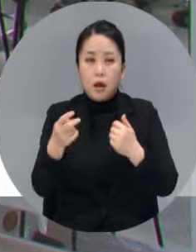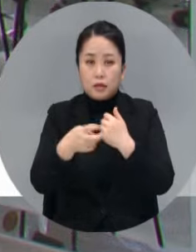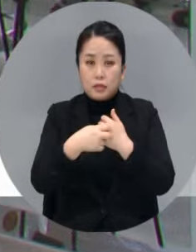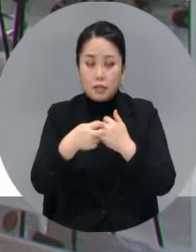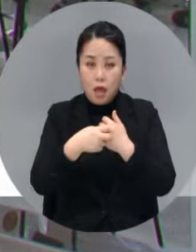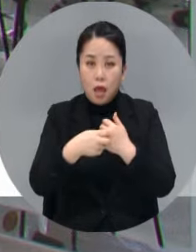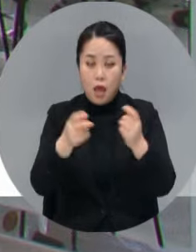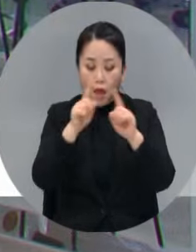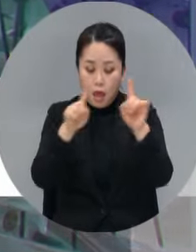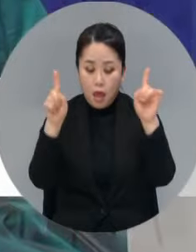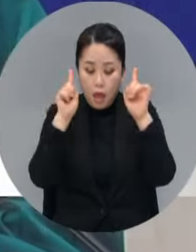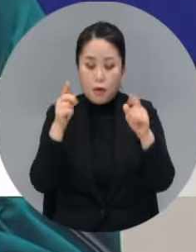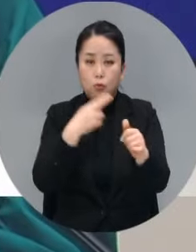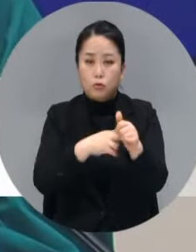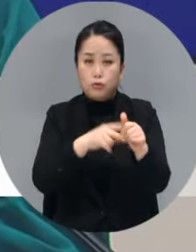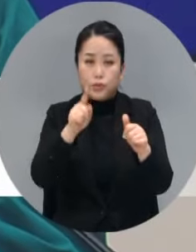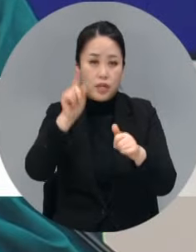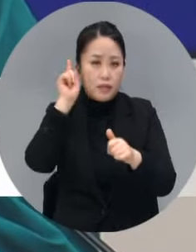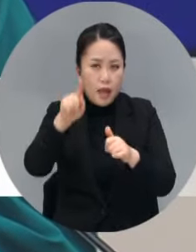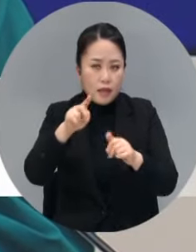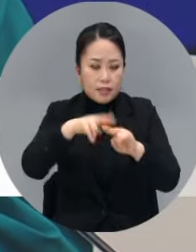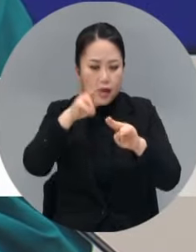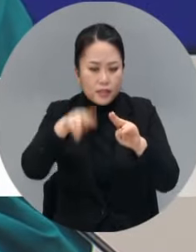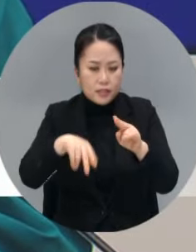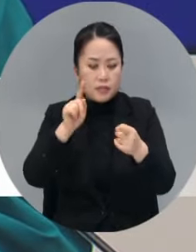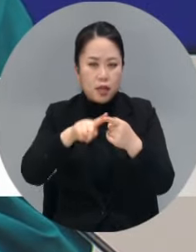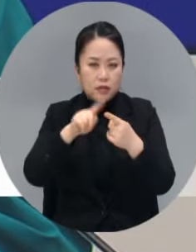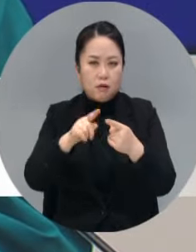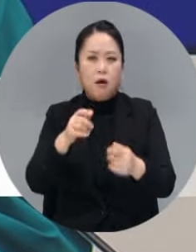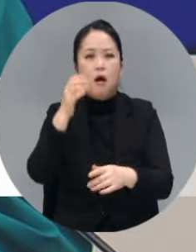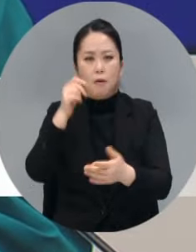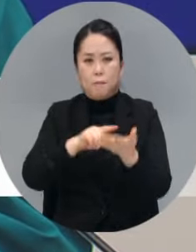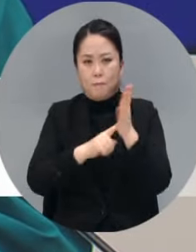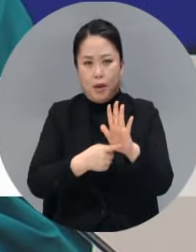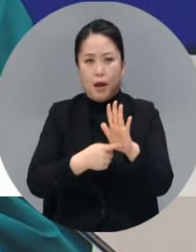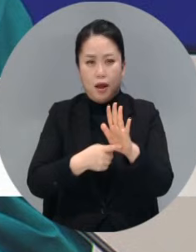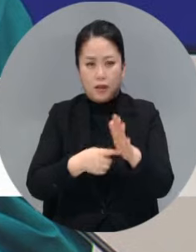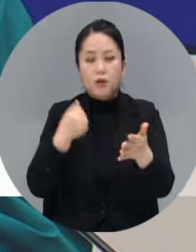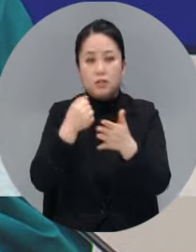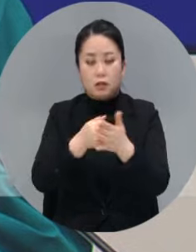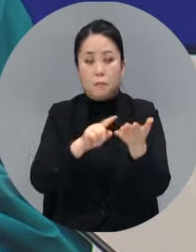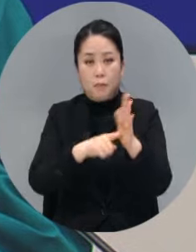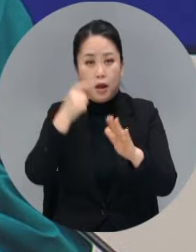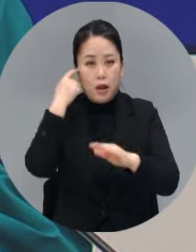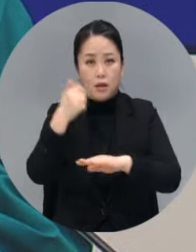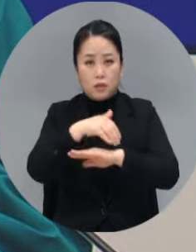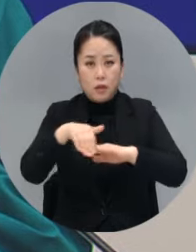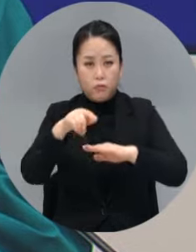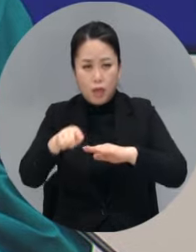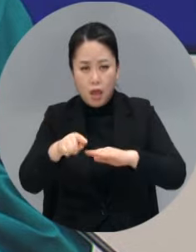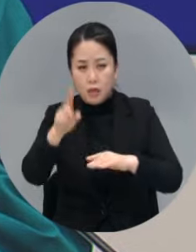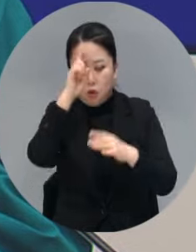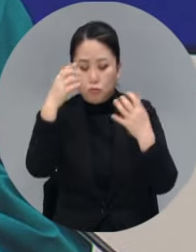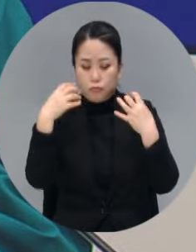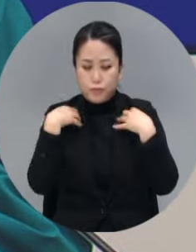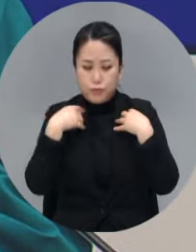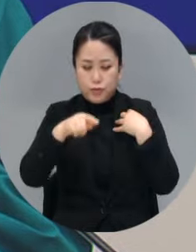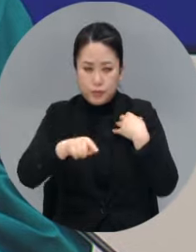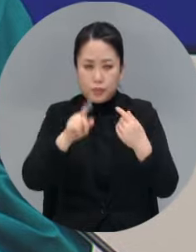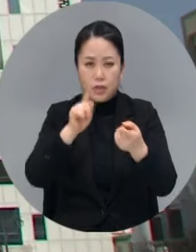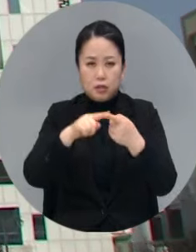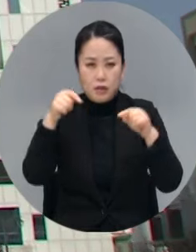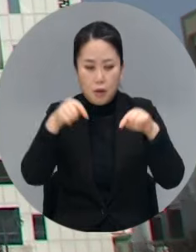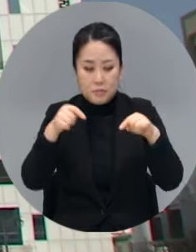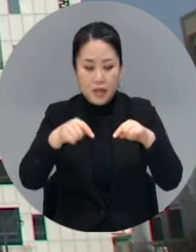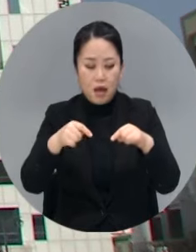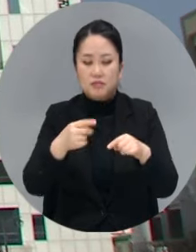가운데 정부는 의대 정원 문제를 둘러싼 협상은 없다고 거듭 강조했습니다. 김인하 기자입니다.